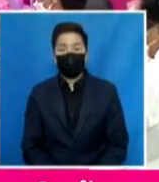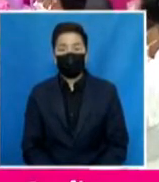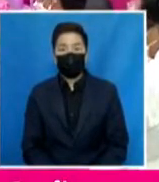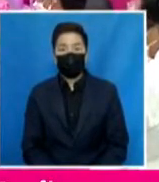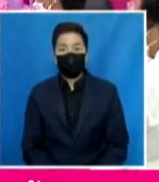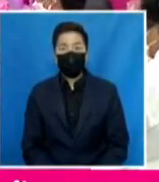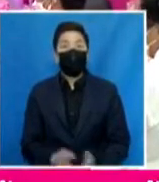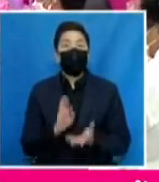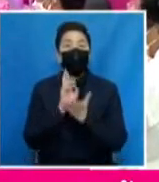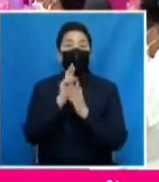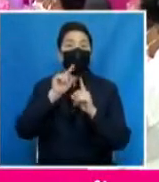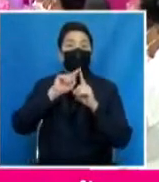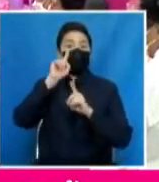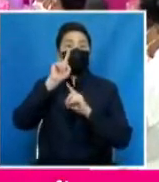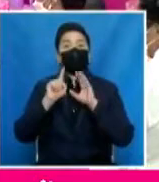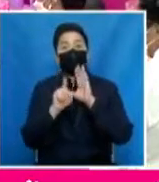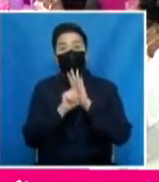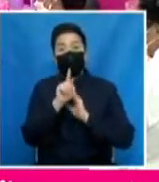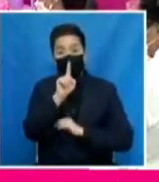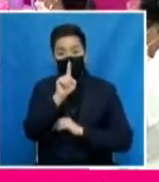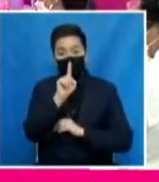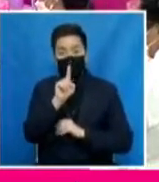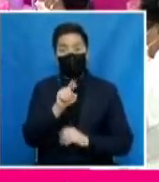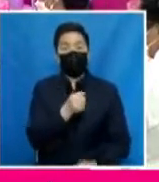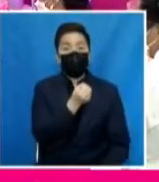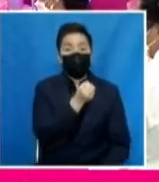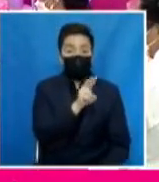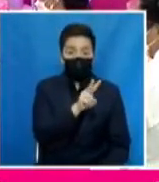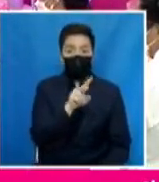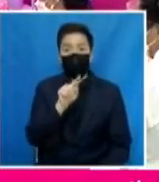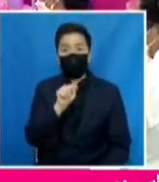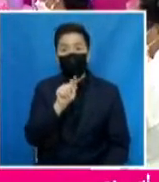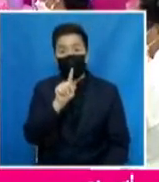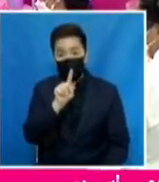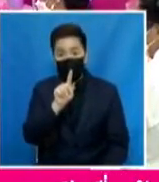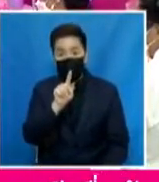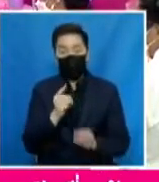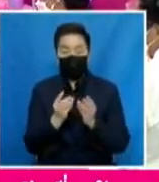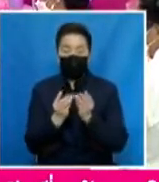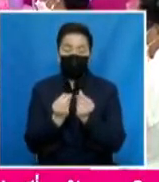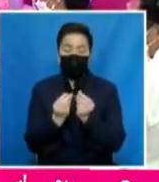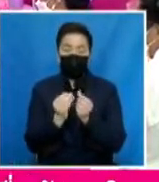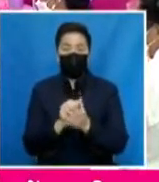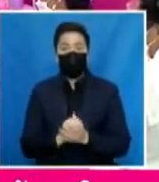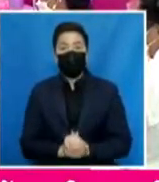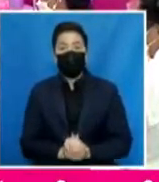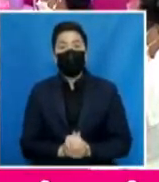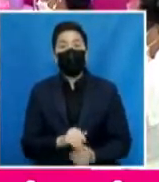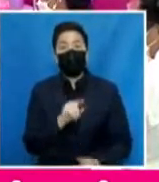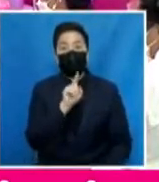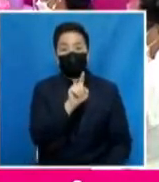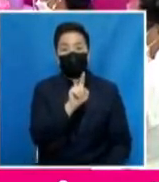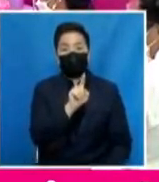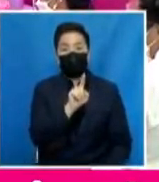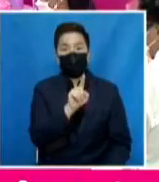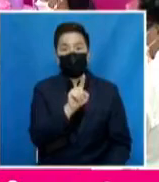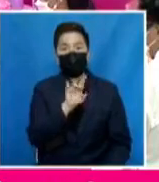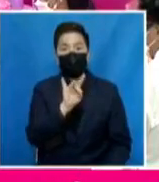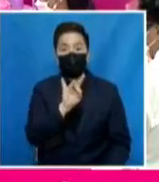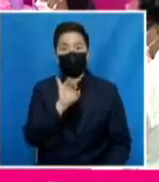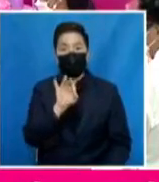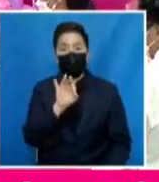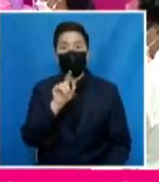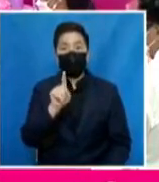อันดับที่1หมุน1ครั้งงวดที่12หมวดอักษรถอถุงเลขที่ออก1 8